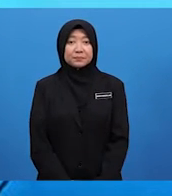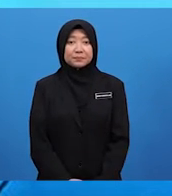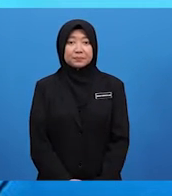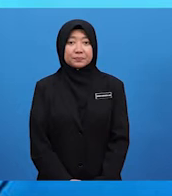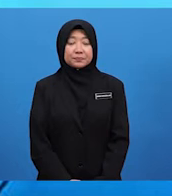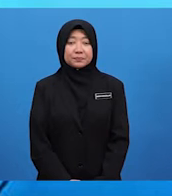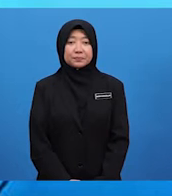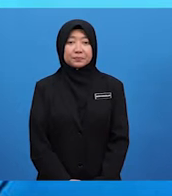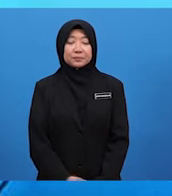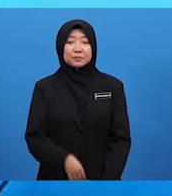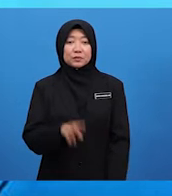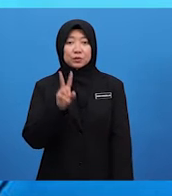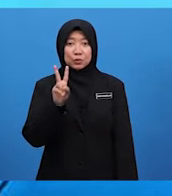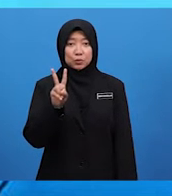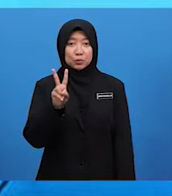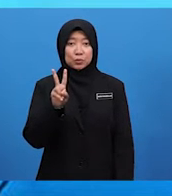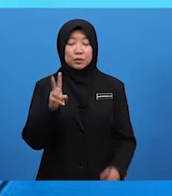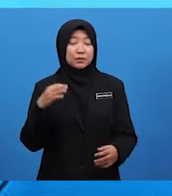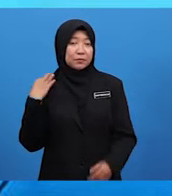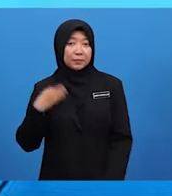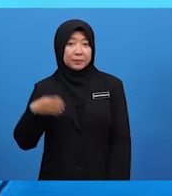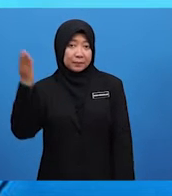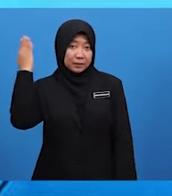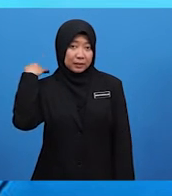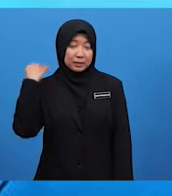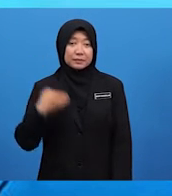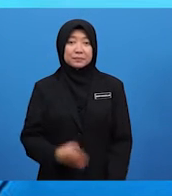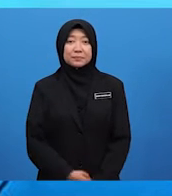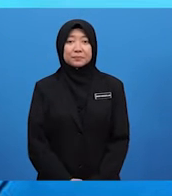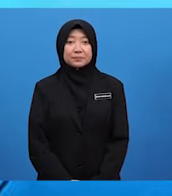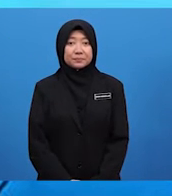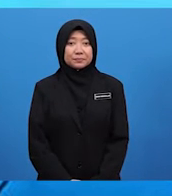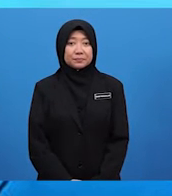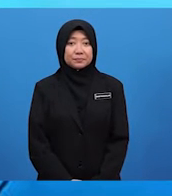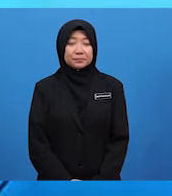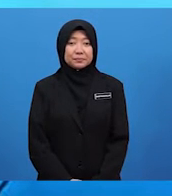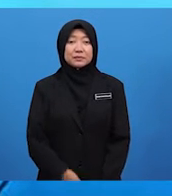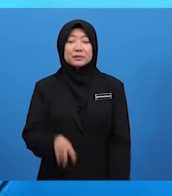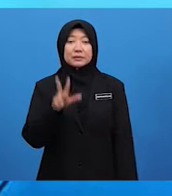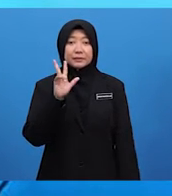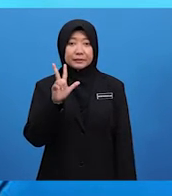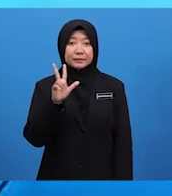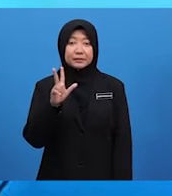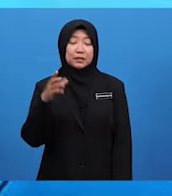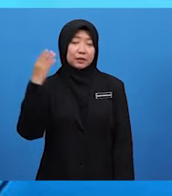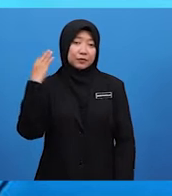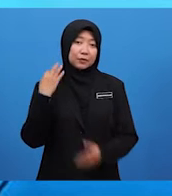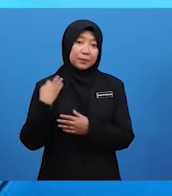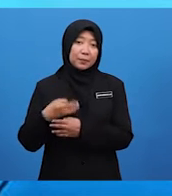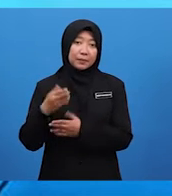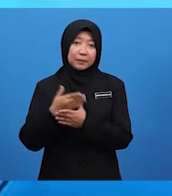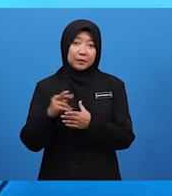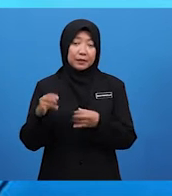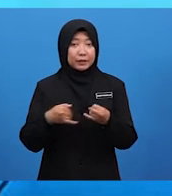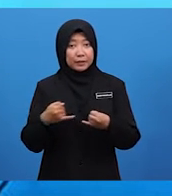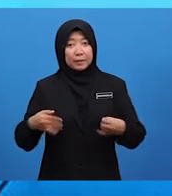Kedua, dua keping fabrik bahagian belakang. Dan yang ketiga, fabrik bahagian